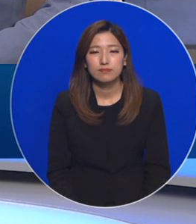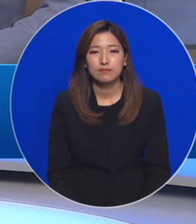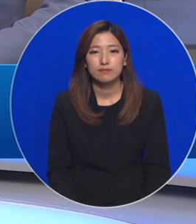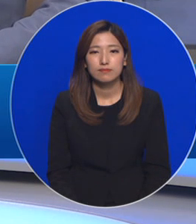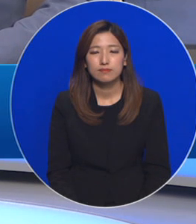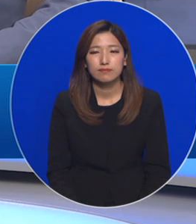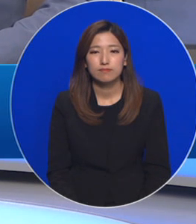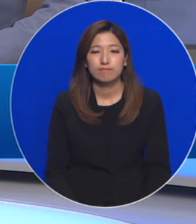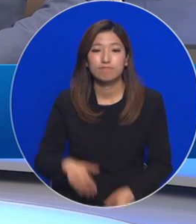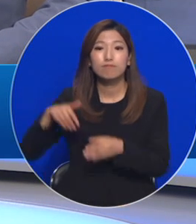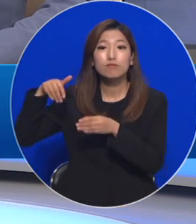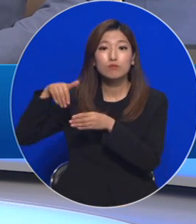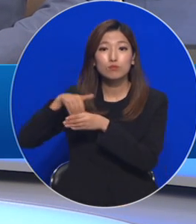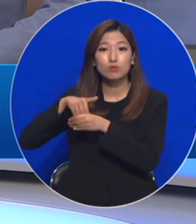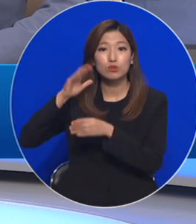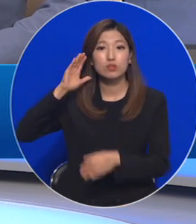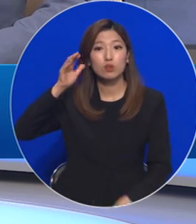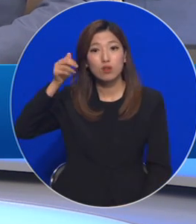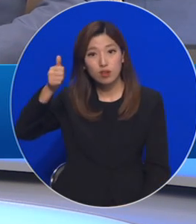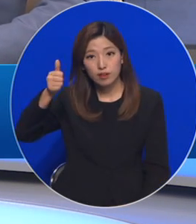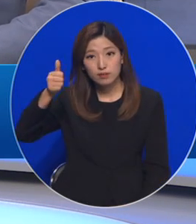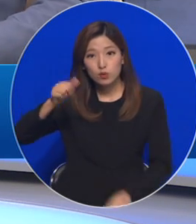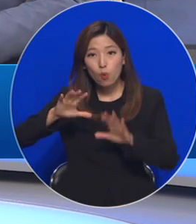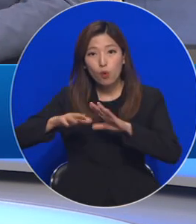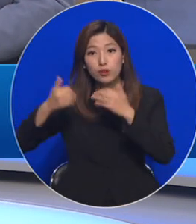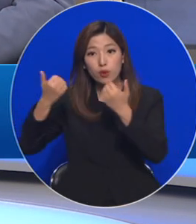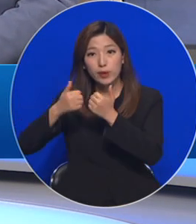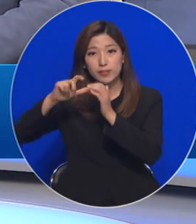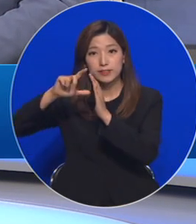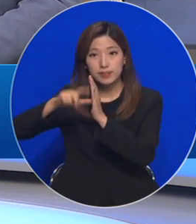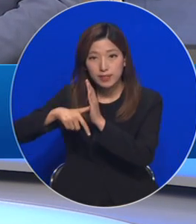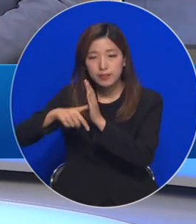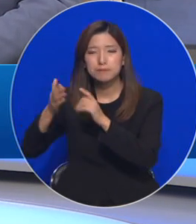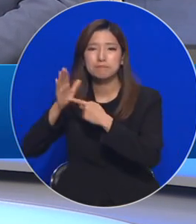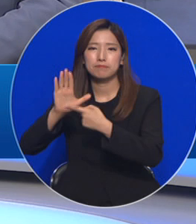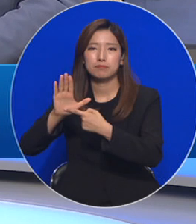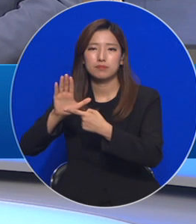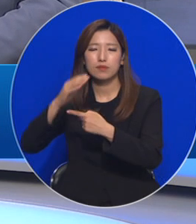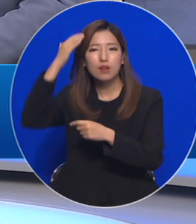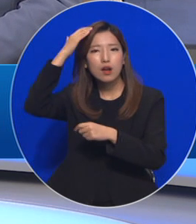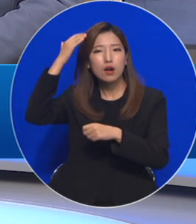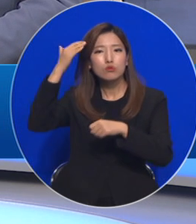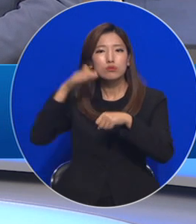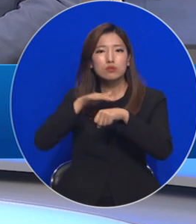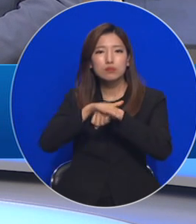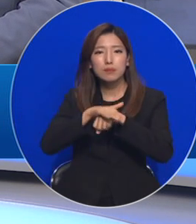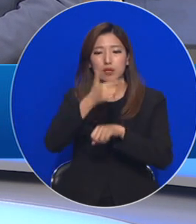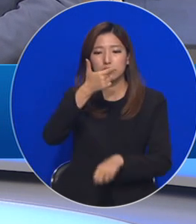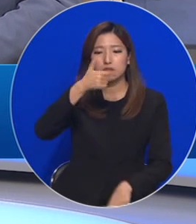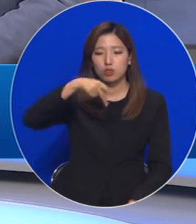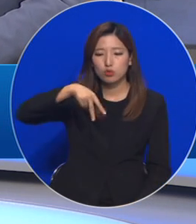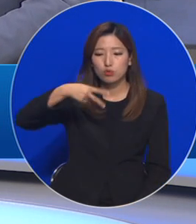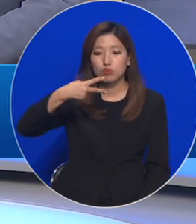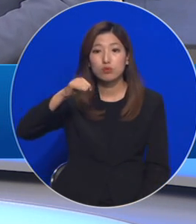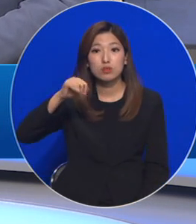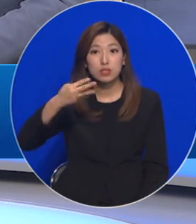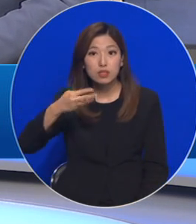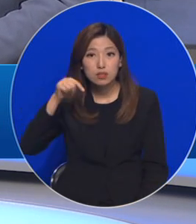문재인 대통령이 오늘 국무회의를 주재한 자리에서 한국판 뉴딜을 지역 주도형으로 추진하겠다고